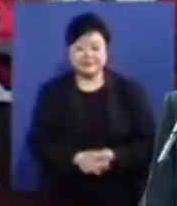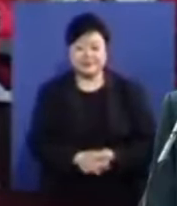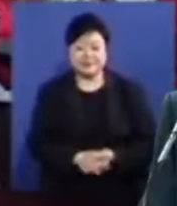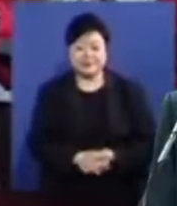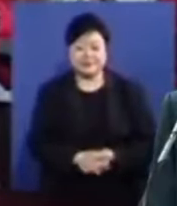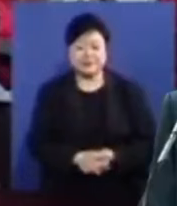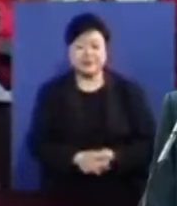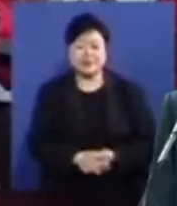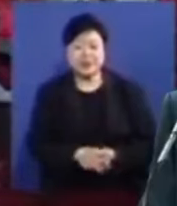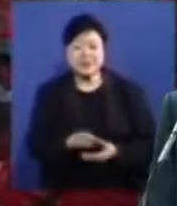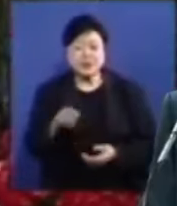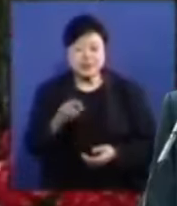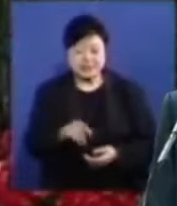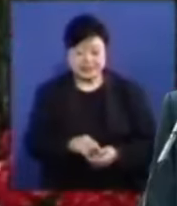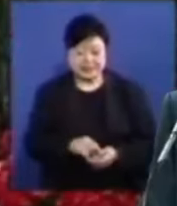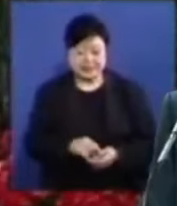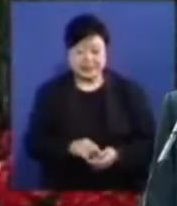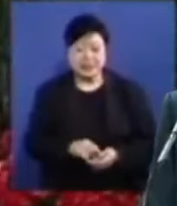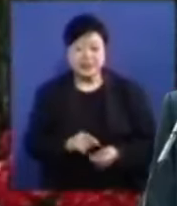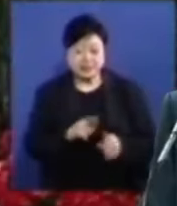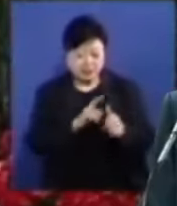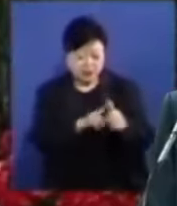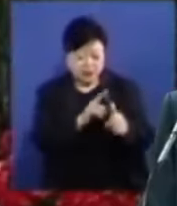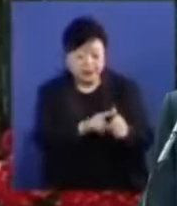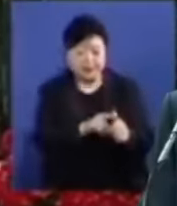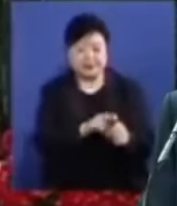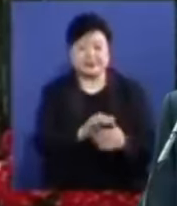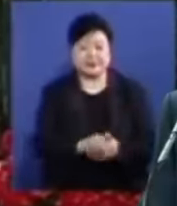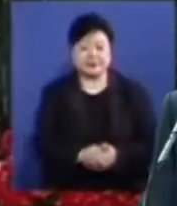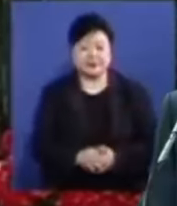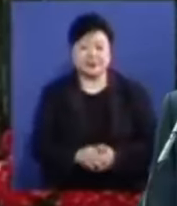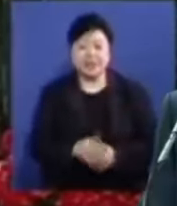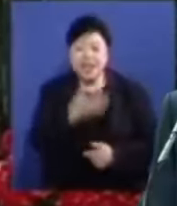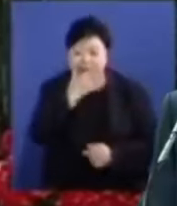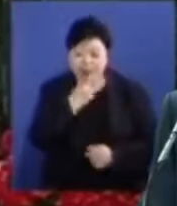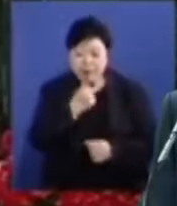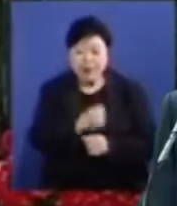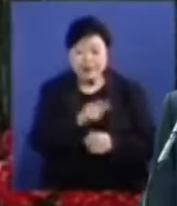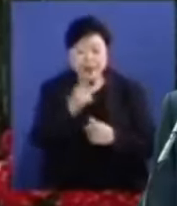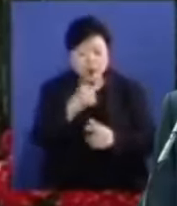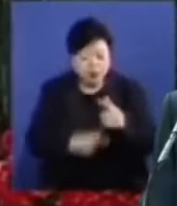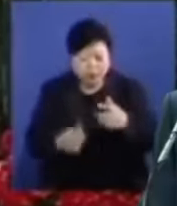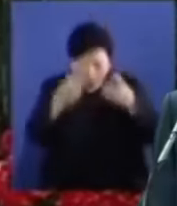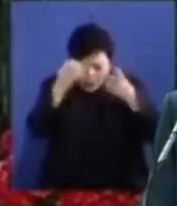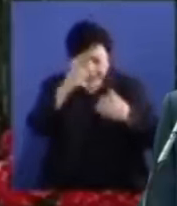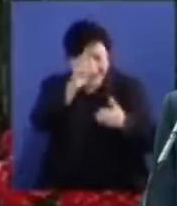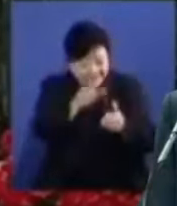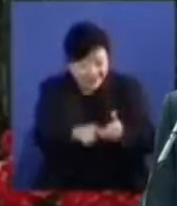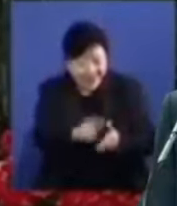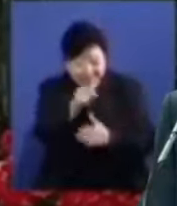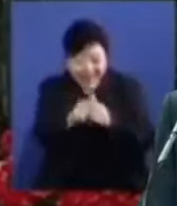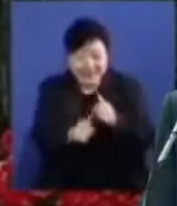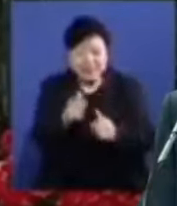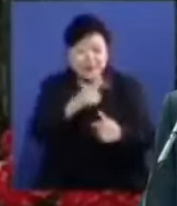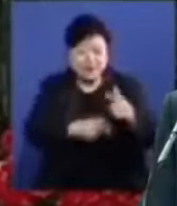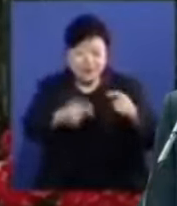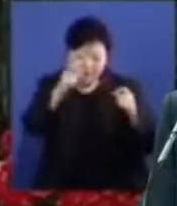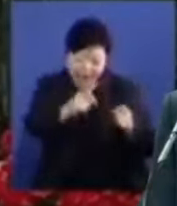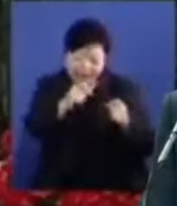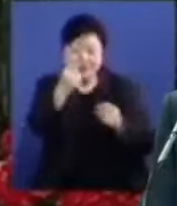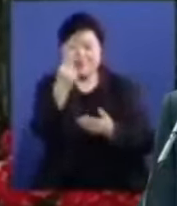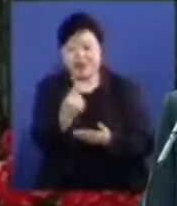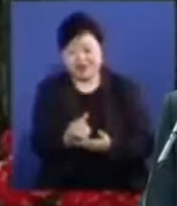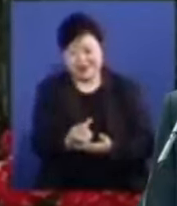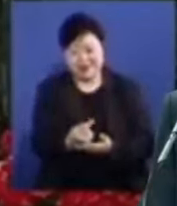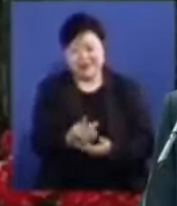스위스의 법학자여 철학자인 힐티는 말하기를 대개 행복한 때보다 고난의 때에 하나님은 더 가까이 계신다.